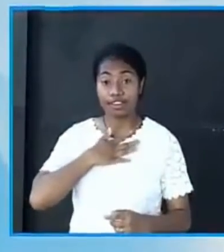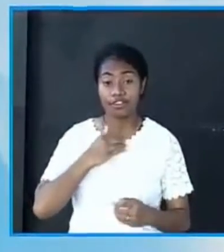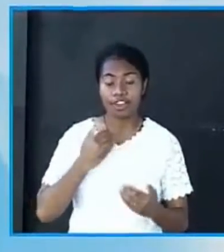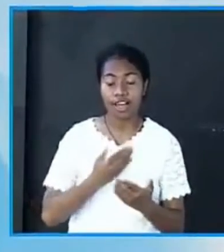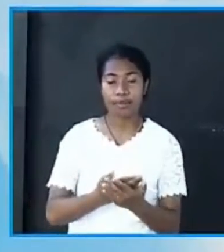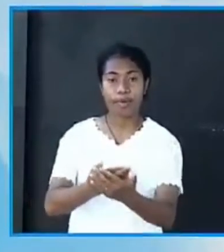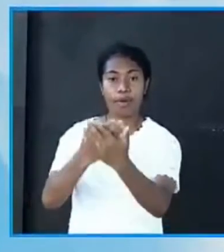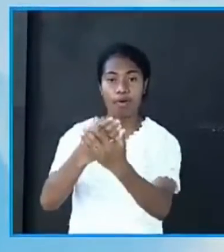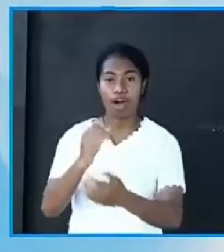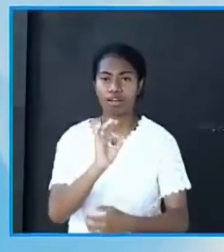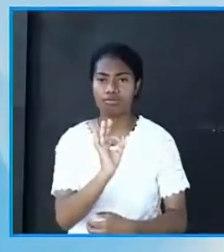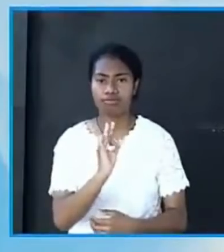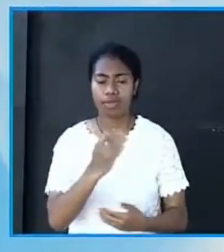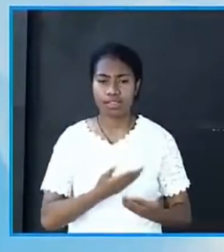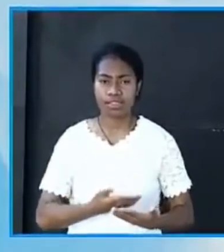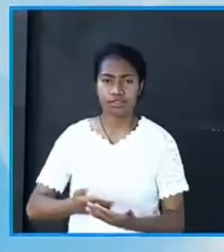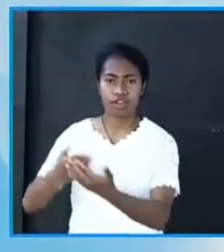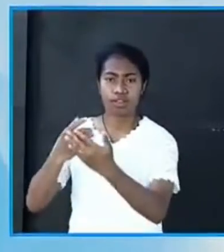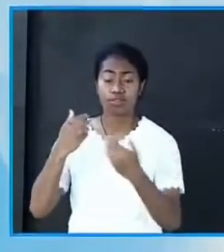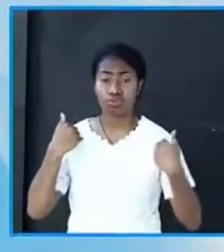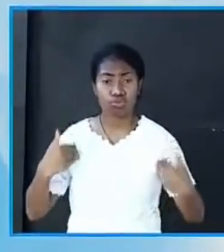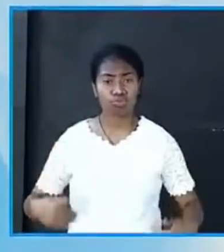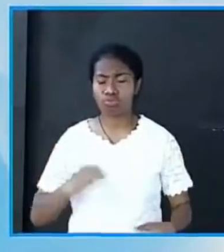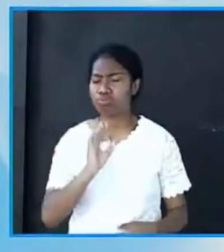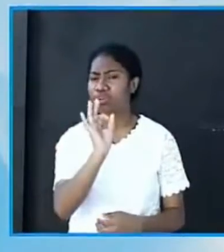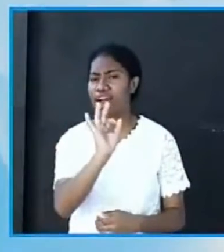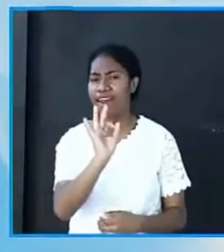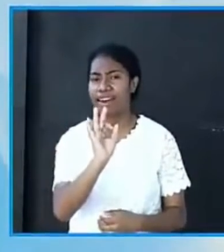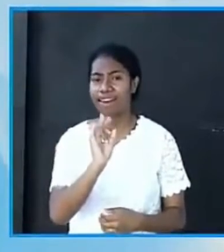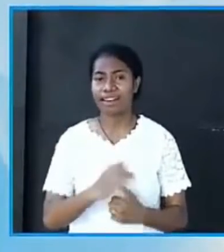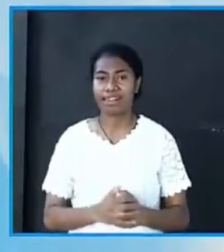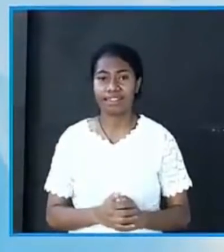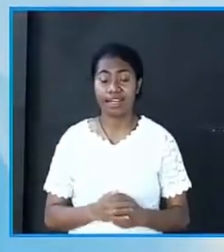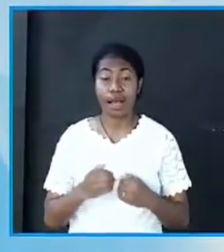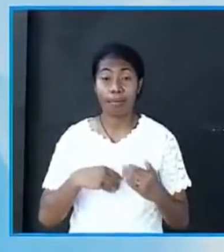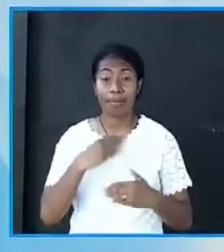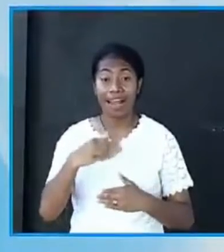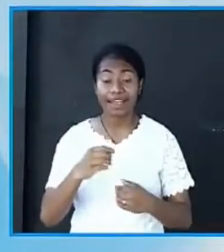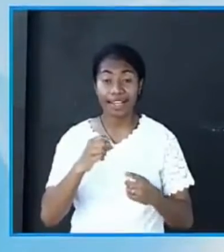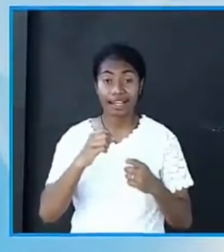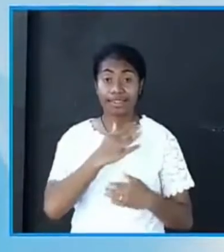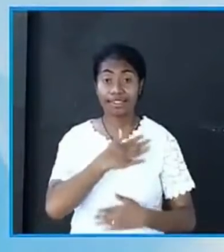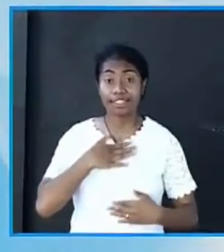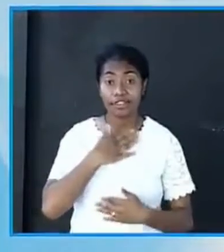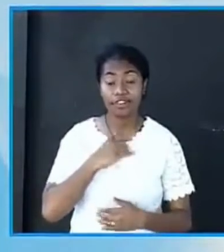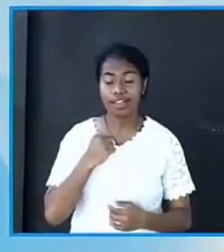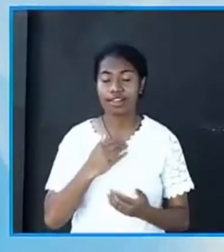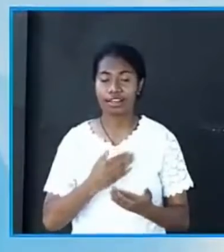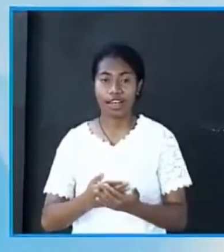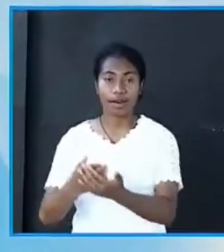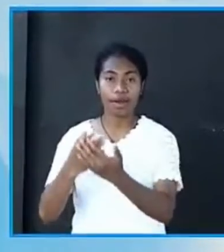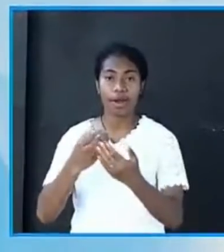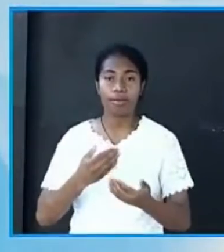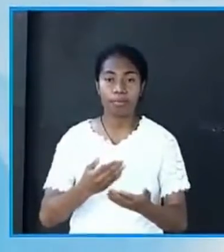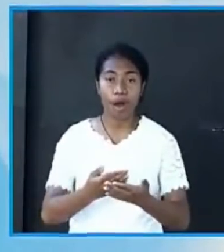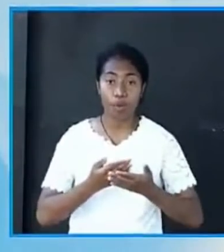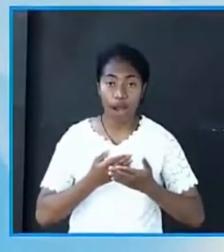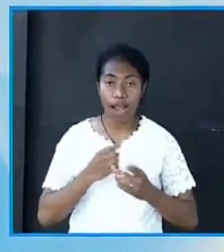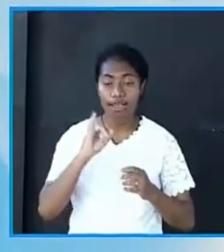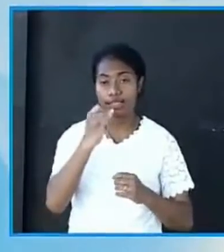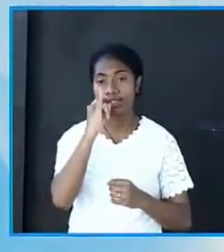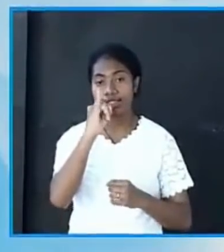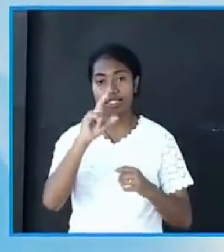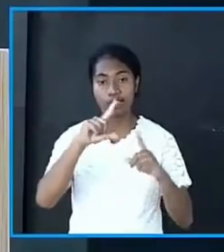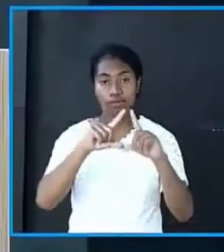bukan sifat dan pembawaan tubuh sebab Allah tidak punya tubuh meningkat sifat dan Ten bawaan jiwanya